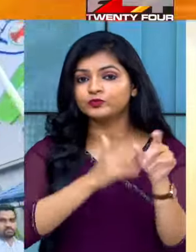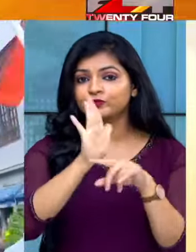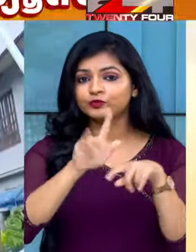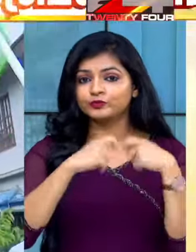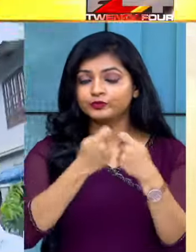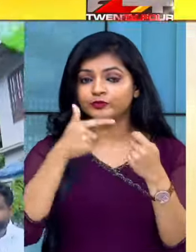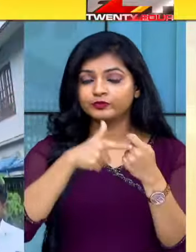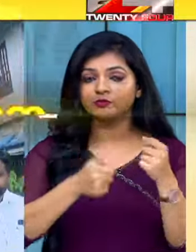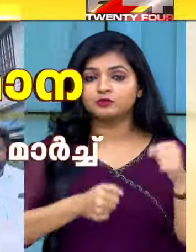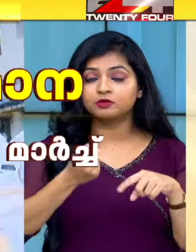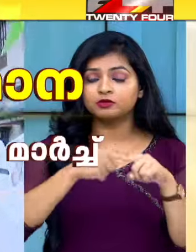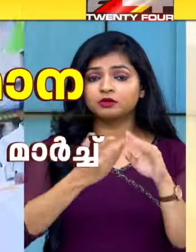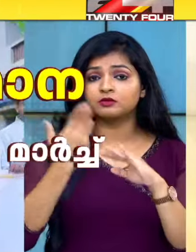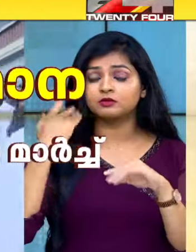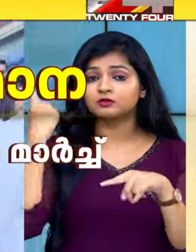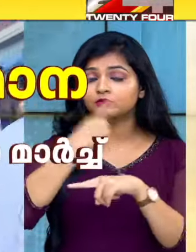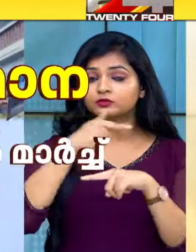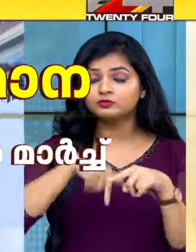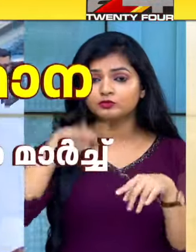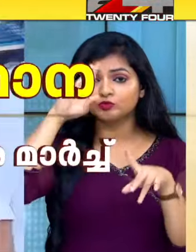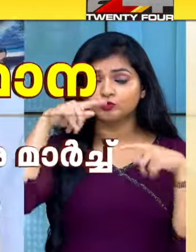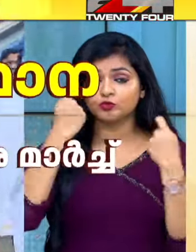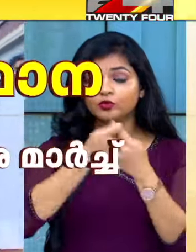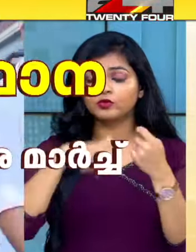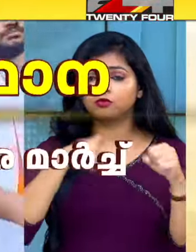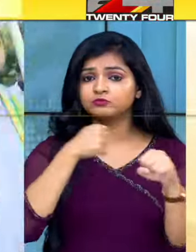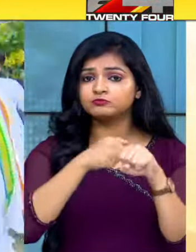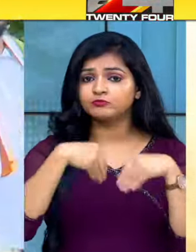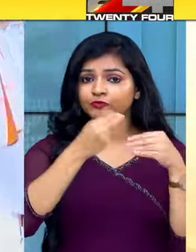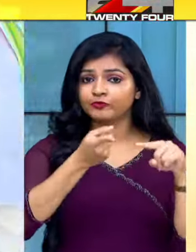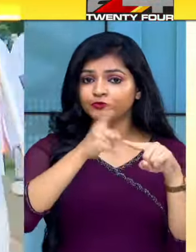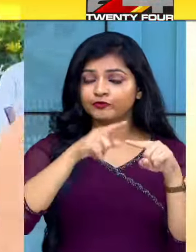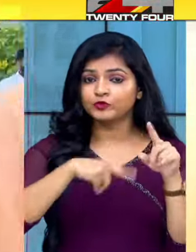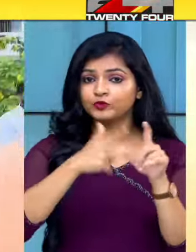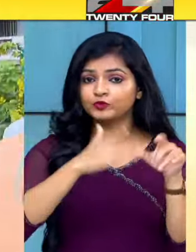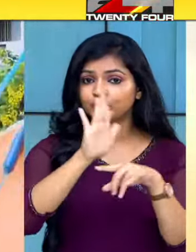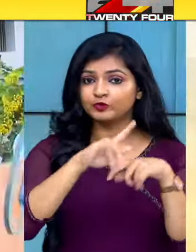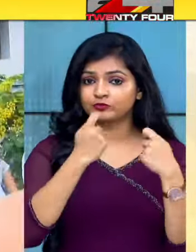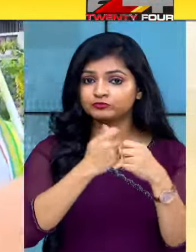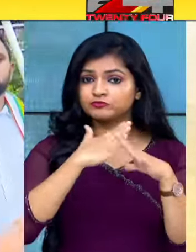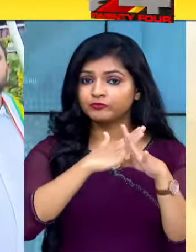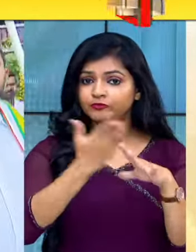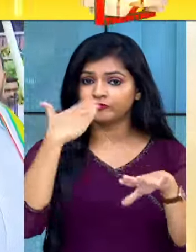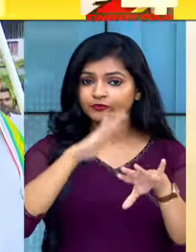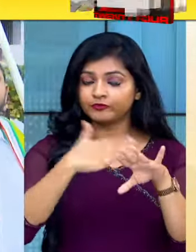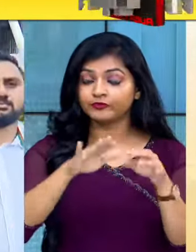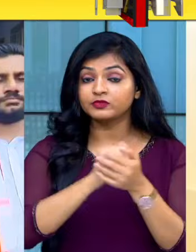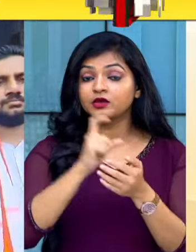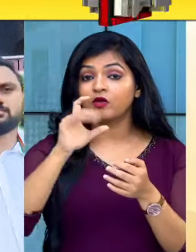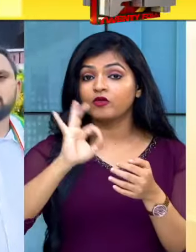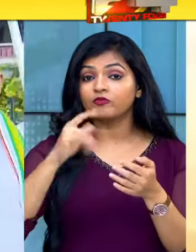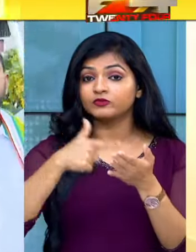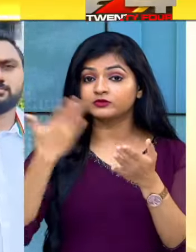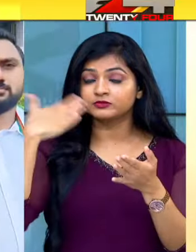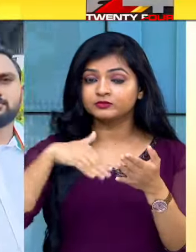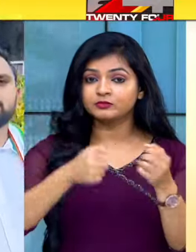കാര്യം, കഴിഞ്ഞ ദിവസം ഒരു വലിയ പോലീസ് നടപടി യൂത്ത് കോൺഗ്രസ് പ്രവർത്തകർക്കെതിരായി ഉണ്ടായിരുന്നു. അതായത് കലക്ടറേറ്റിലേക്ക് നടത്തിയ മാർച്ച്, ആ മാർച്ചുമായി ബന്ധപ്പെട്ട് വലിയ